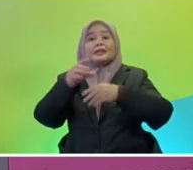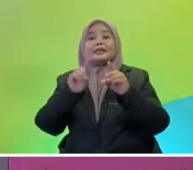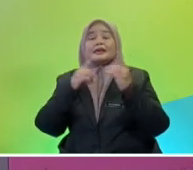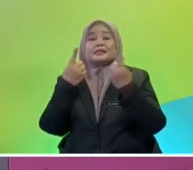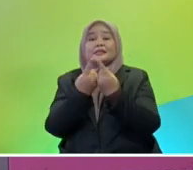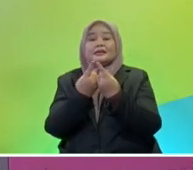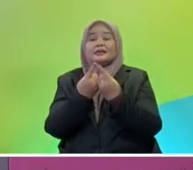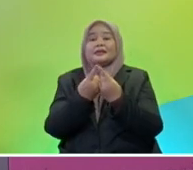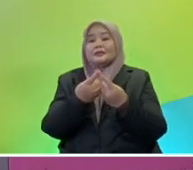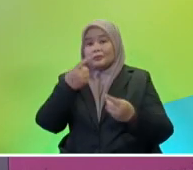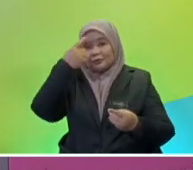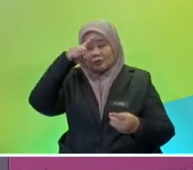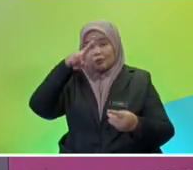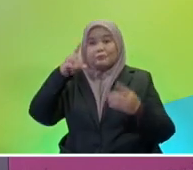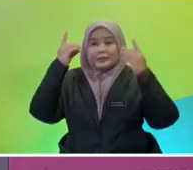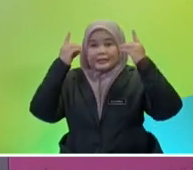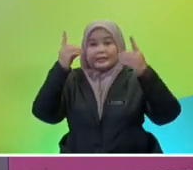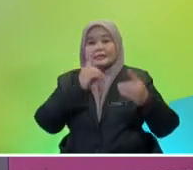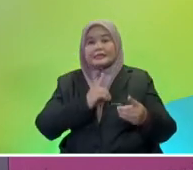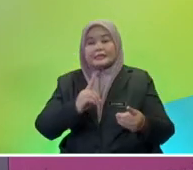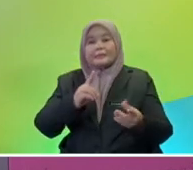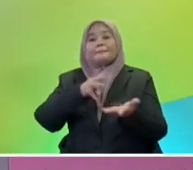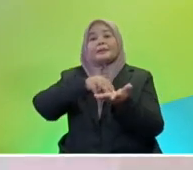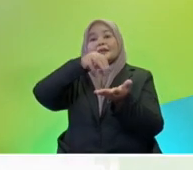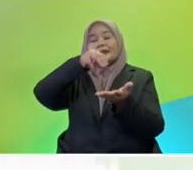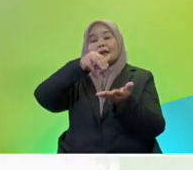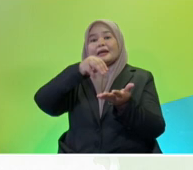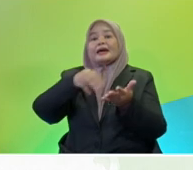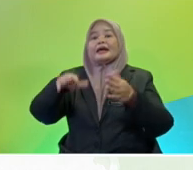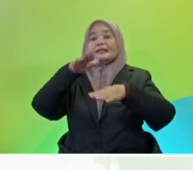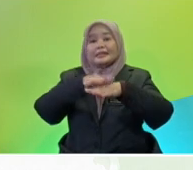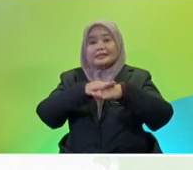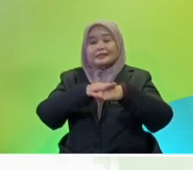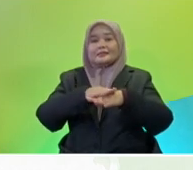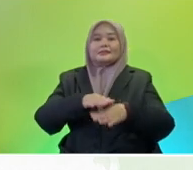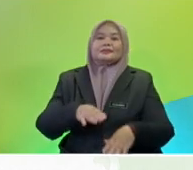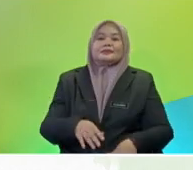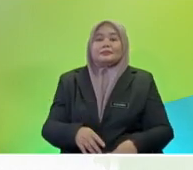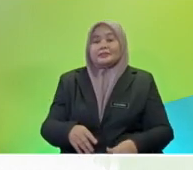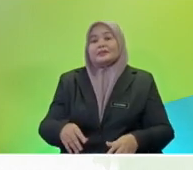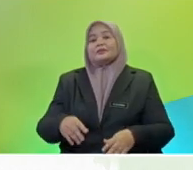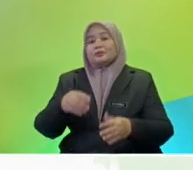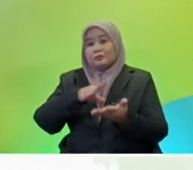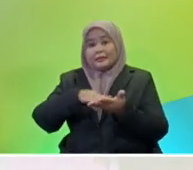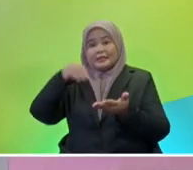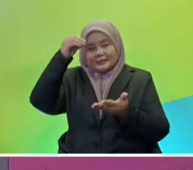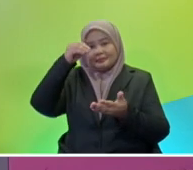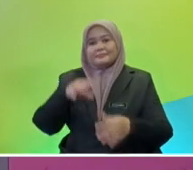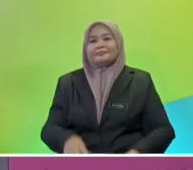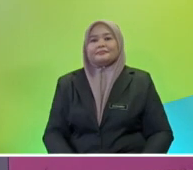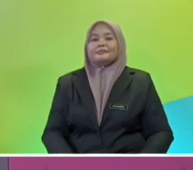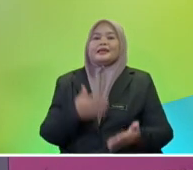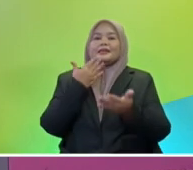mata pelajaran Pendidikan Islam Menengah Atas berlangsung ketika sesi pembelajaran Baiklah